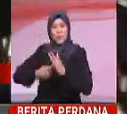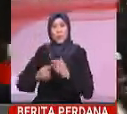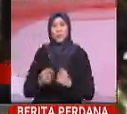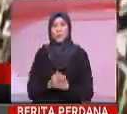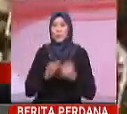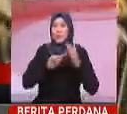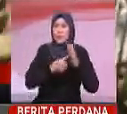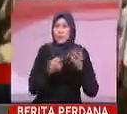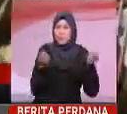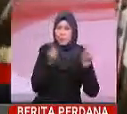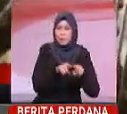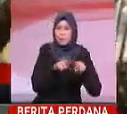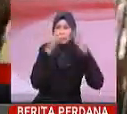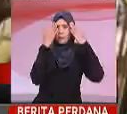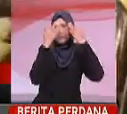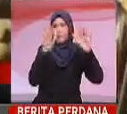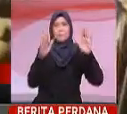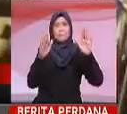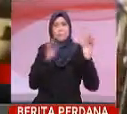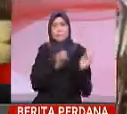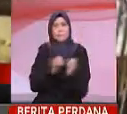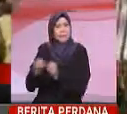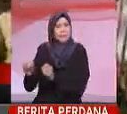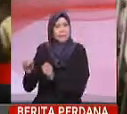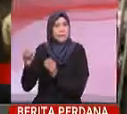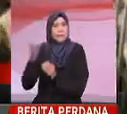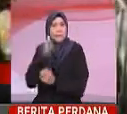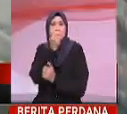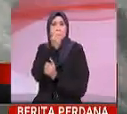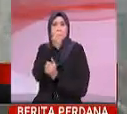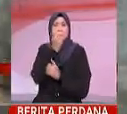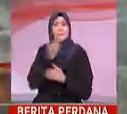Punca kejadian tidak didedahkan pihak penganjur.